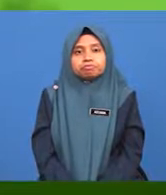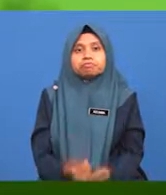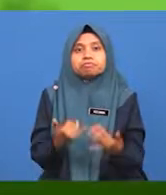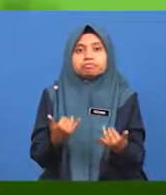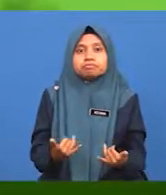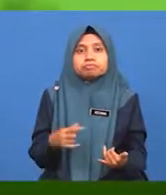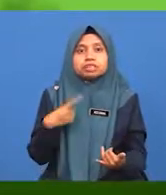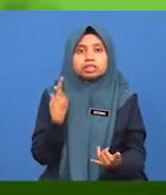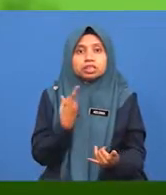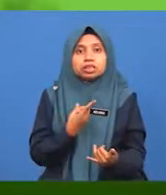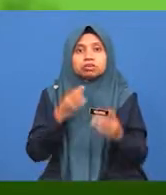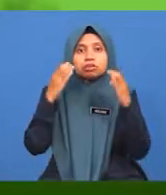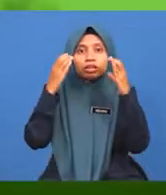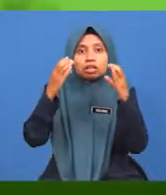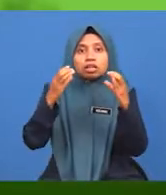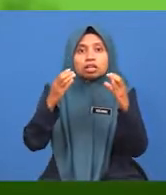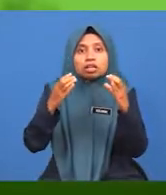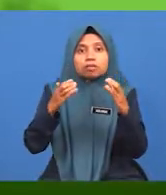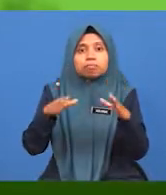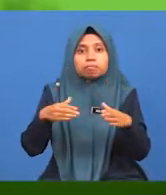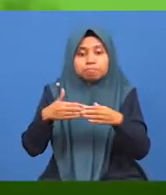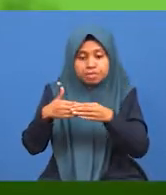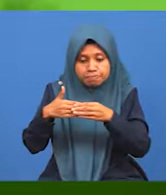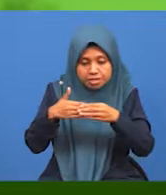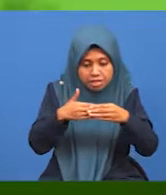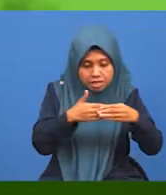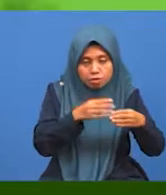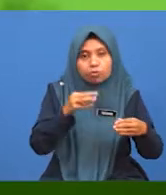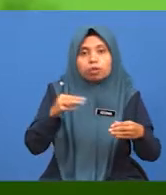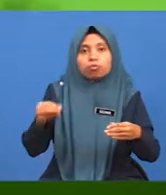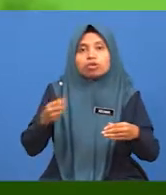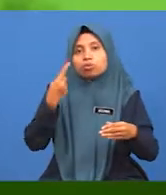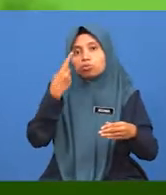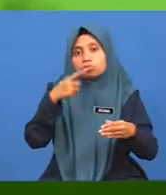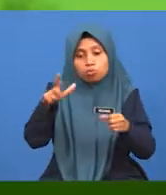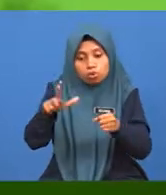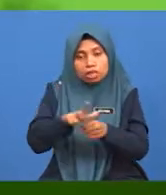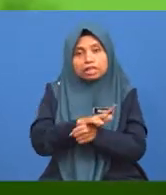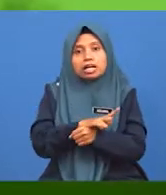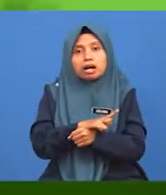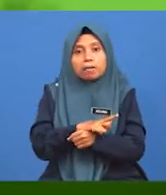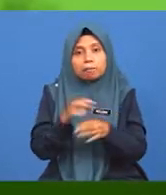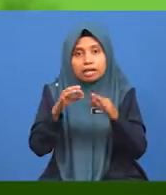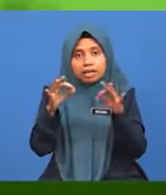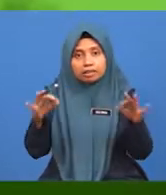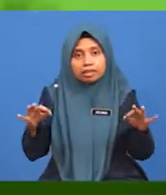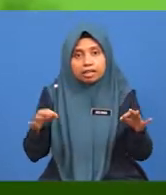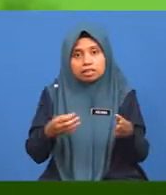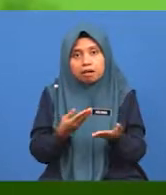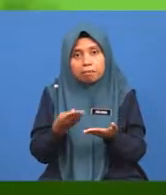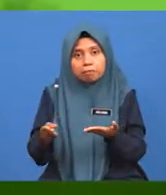Sekarang, cikgu akan membimbing murid-murid untuk melengkapkan ayat